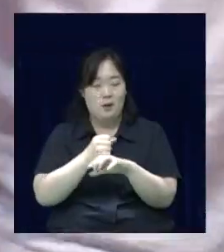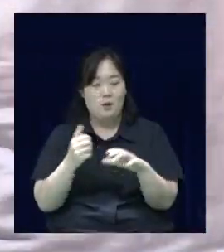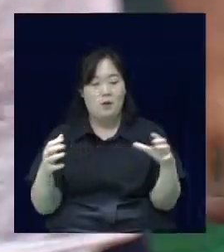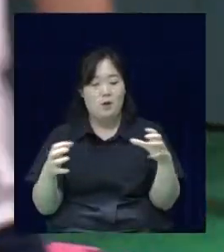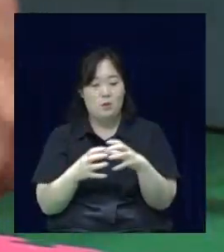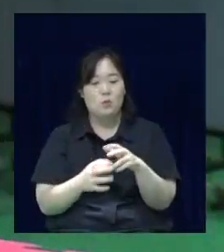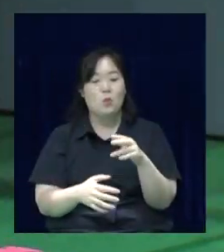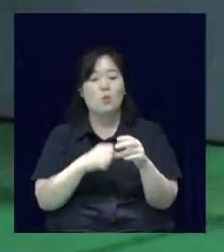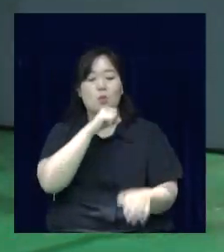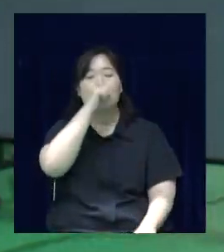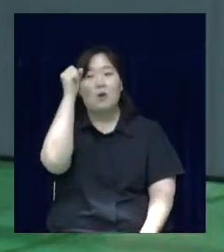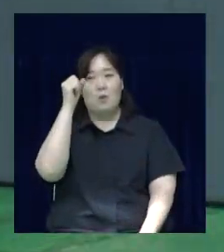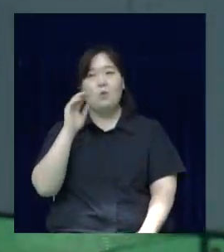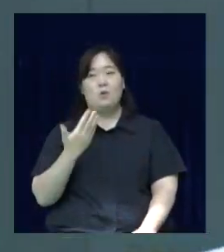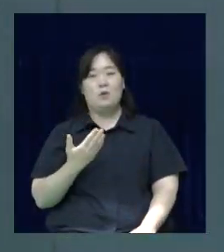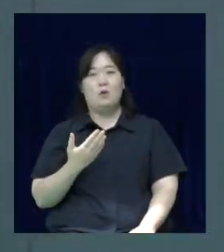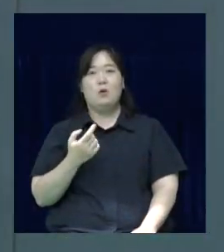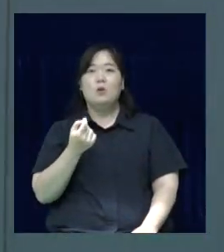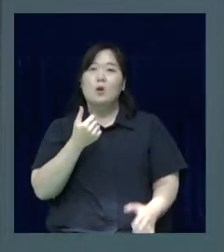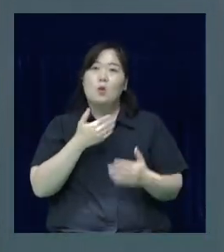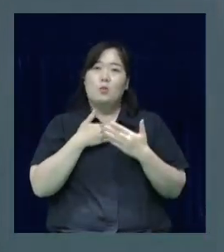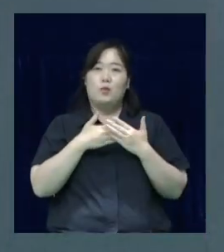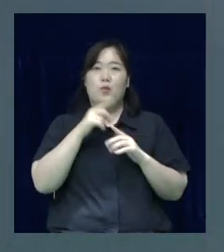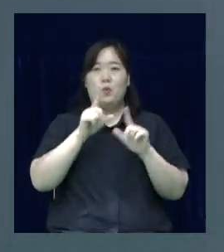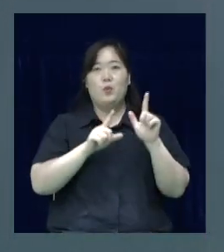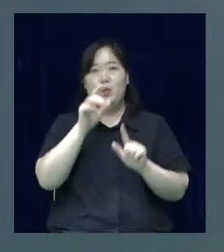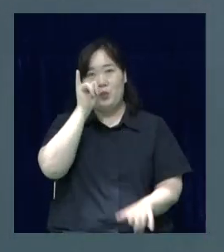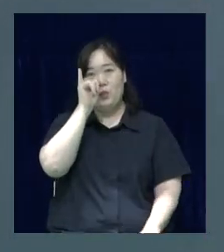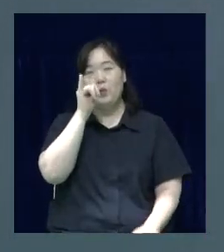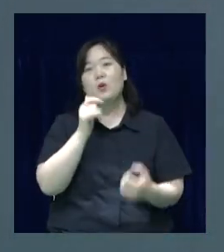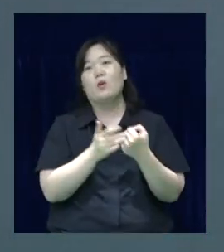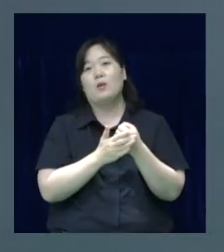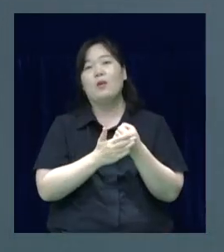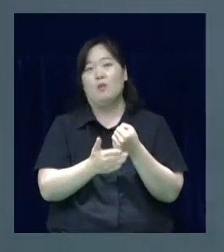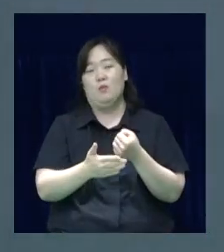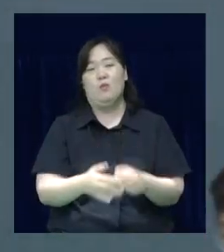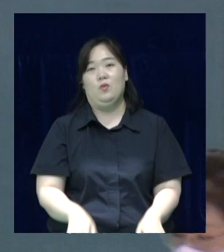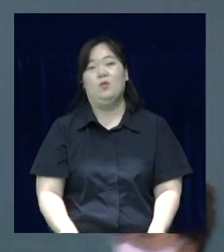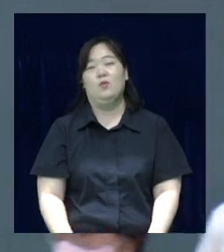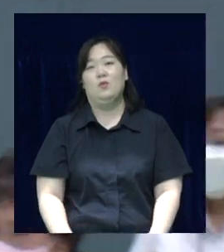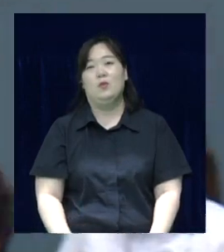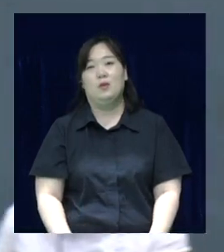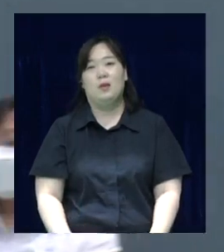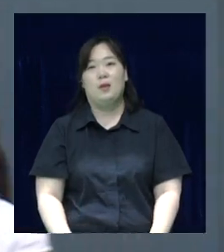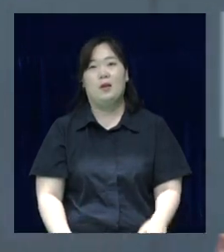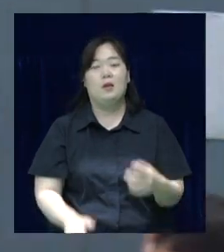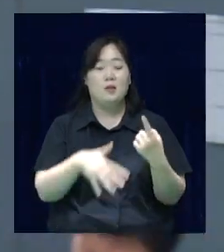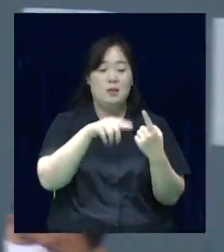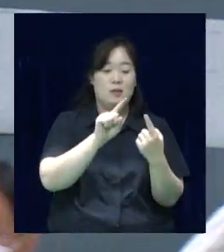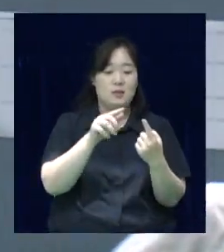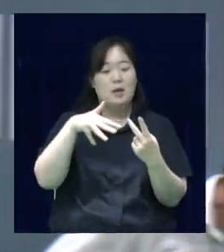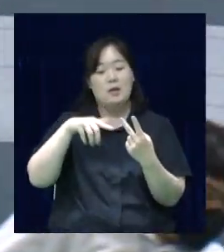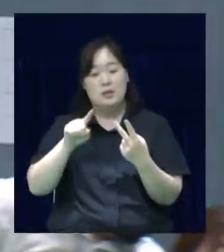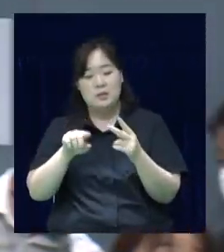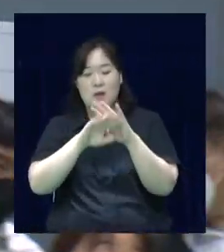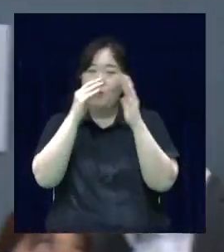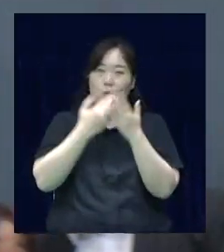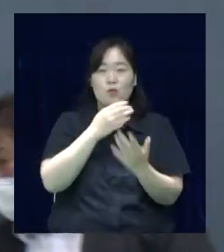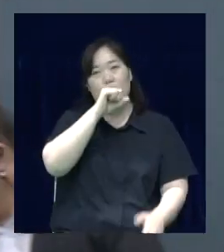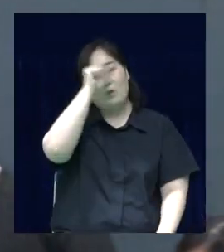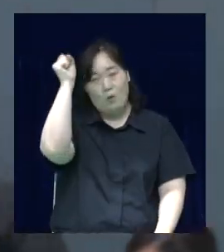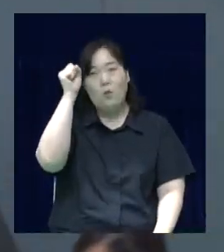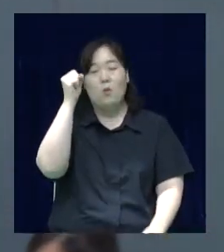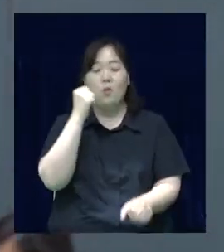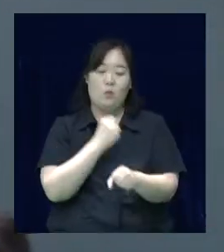감은 있었지만 네. 대체로 뭐 잘한 것 같습니다. 그렇군요. 예. 일단 1차와 2차 모두 성공을 하고 있는